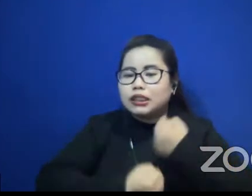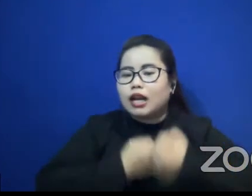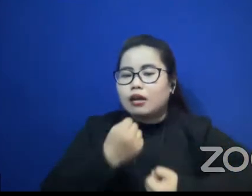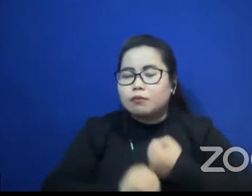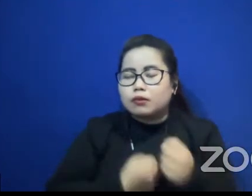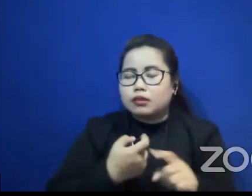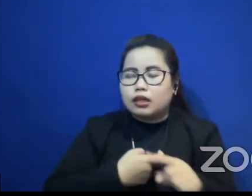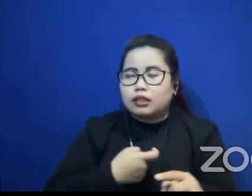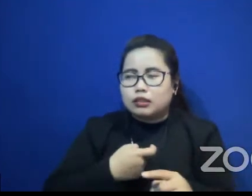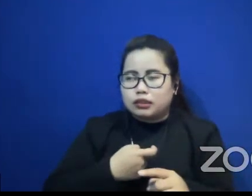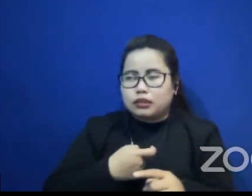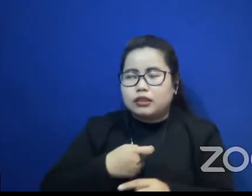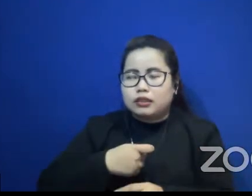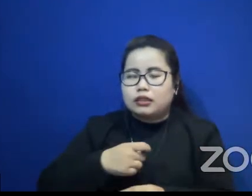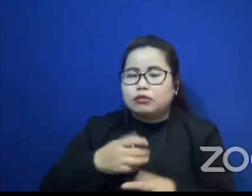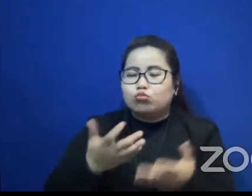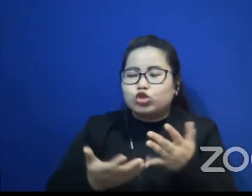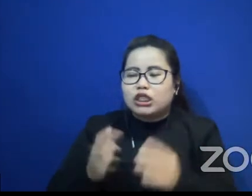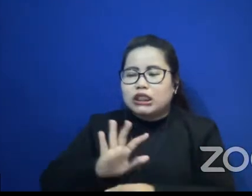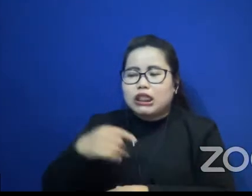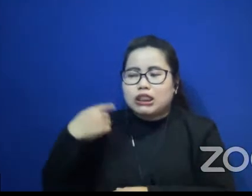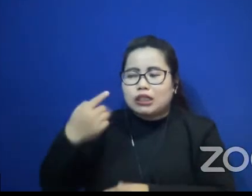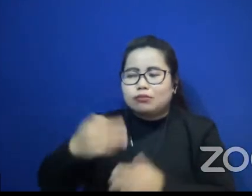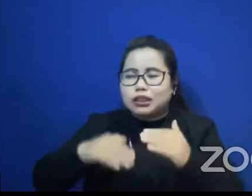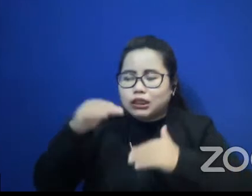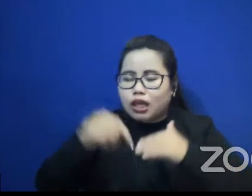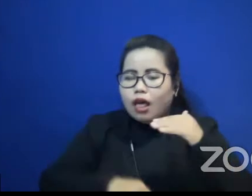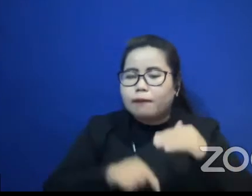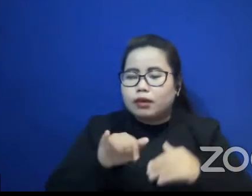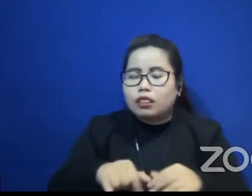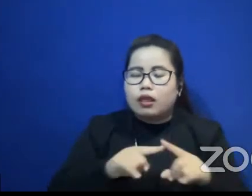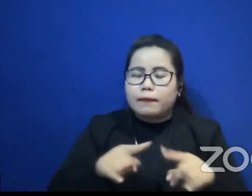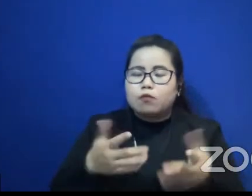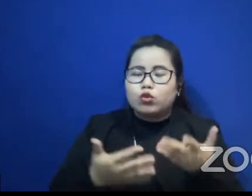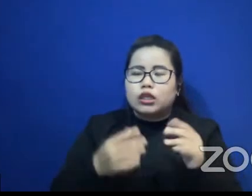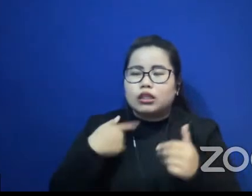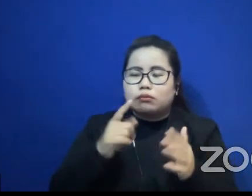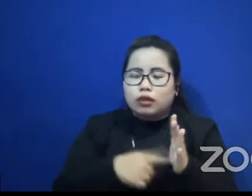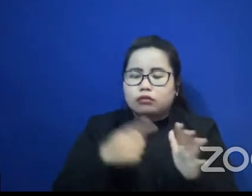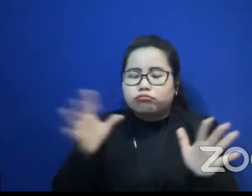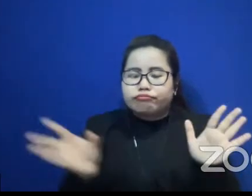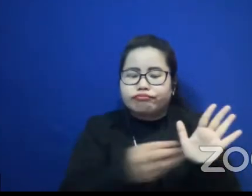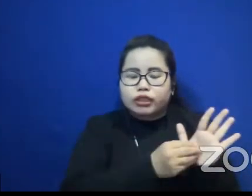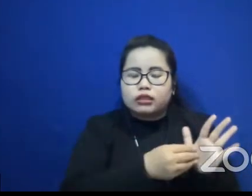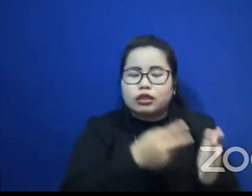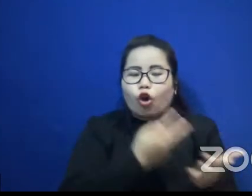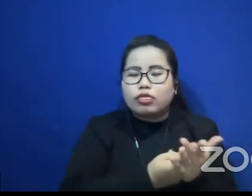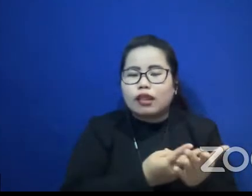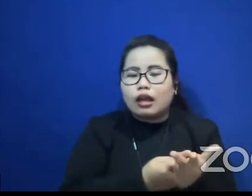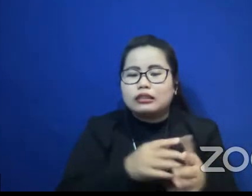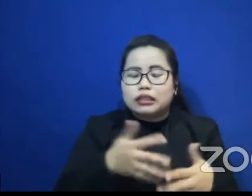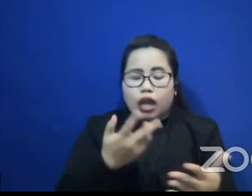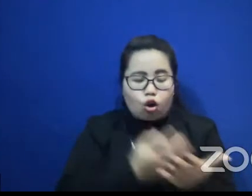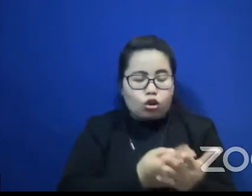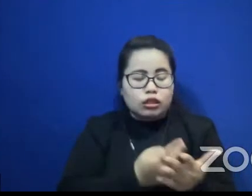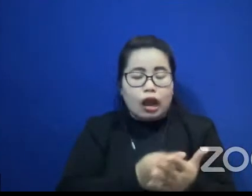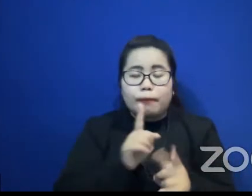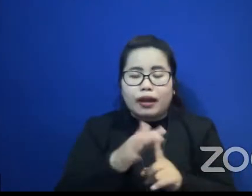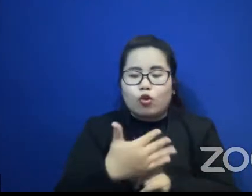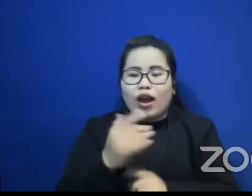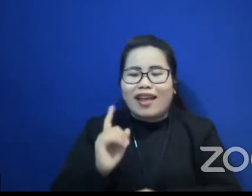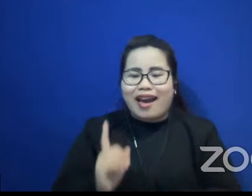di Regency walaupun tidak secara mendetail Iya tapi itu bisa mulai kita taruh di kontrak supaya dikontrak kode pelindungan Terutama